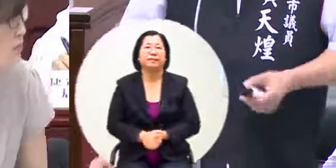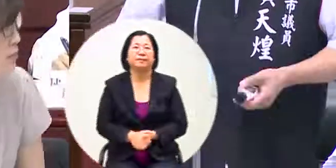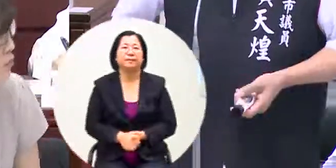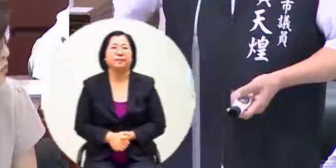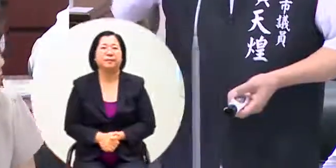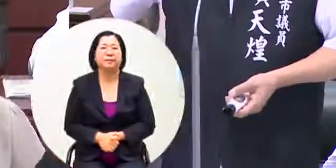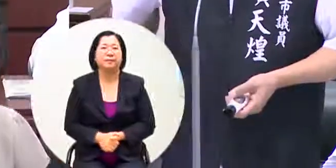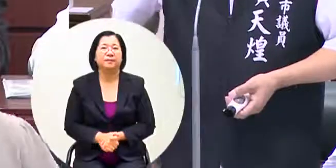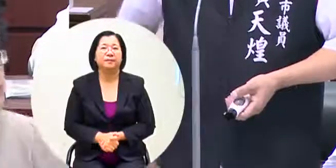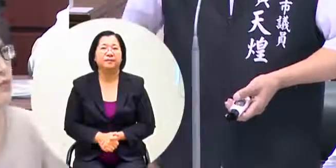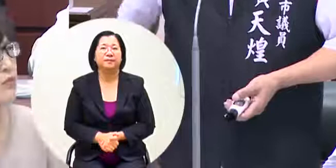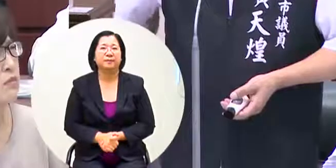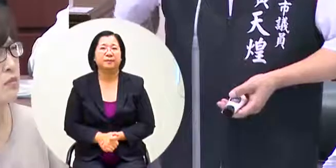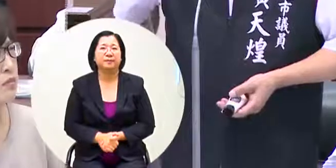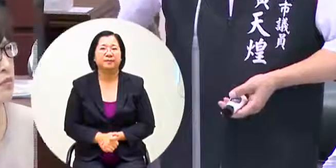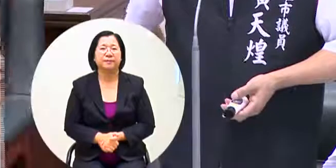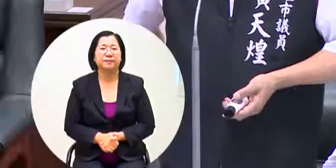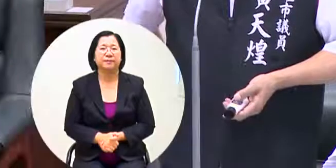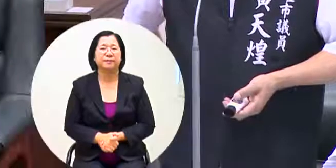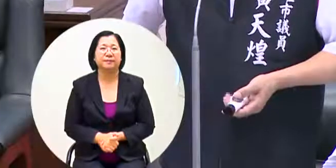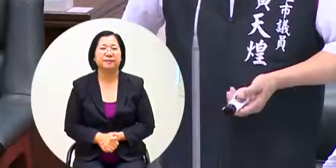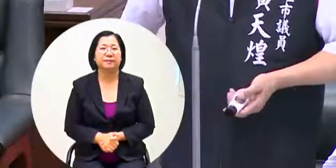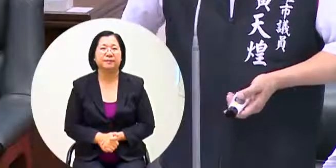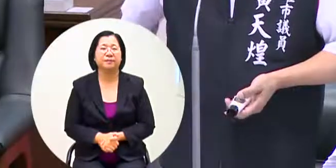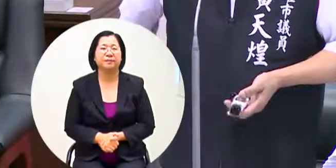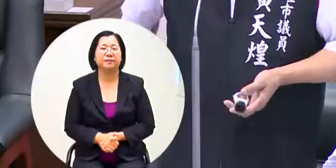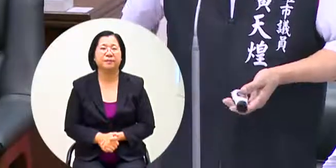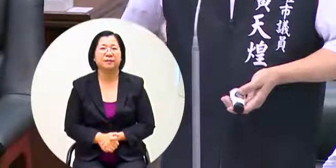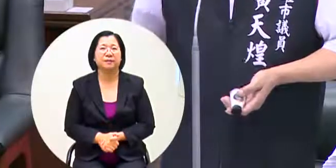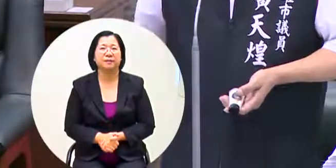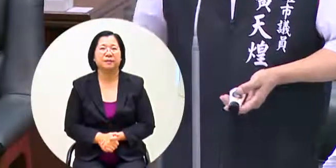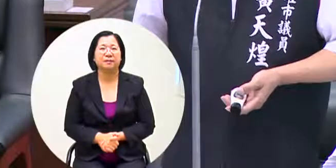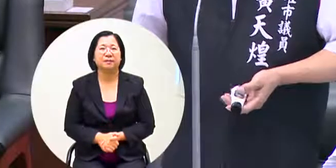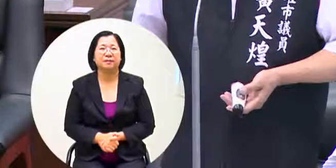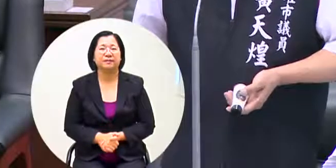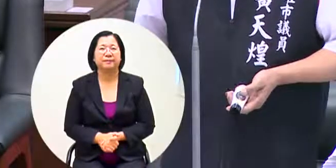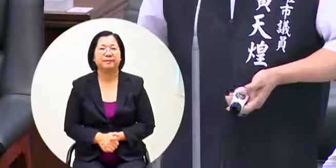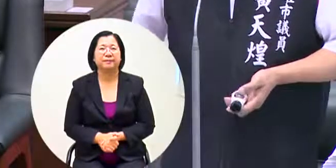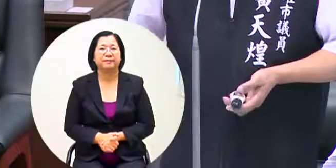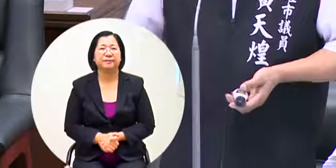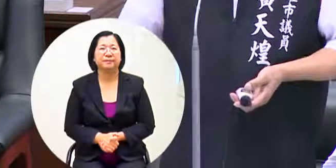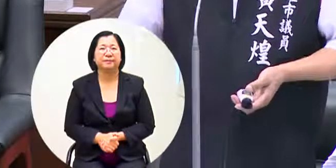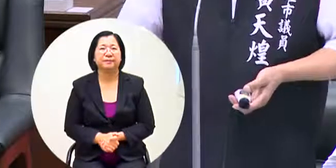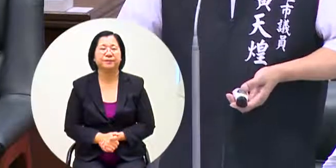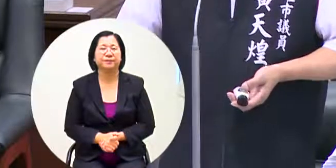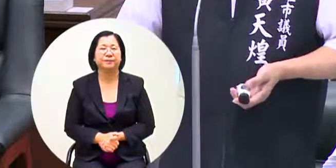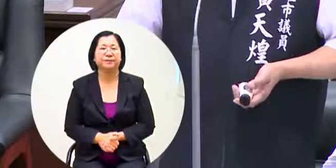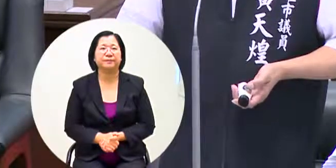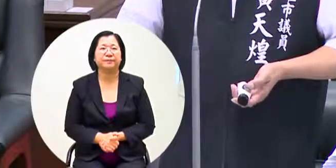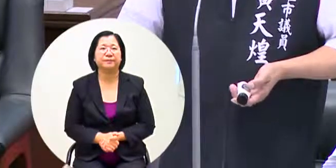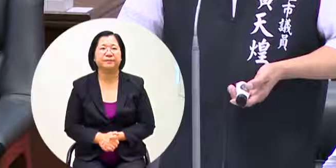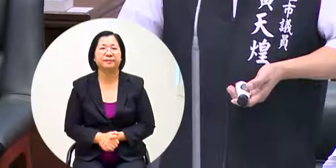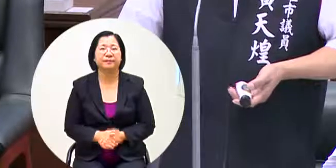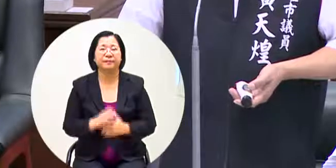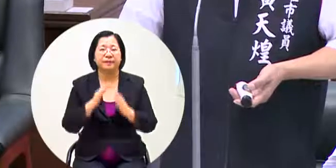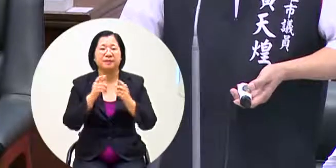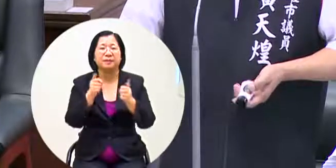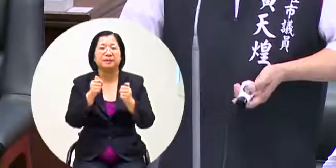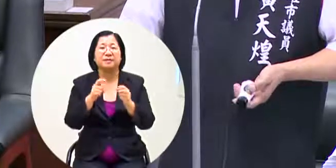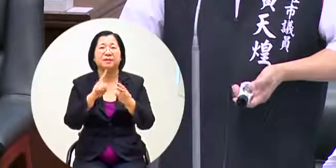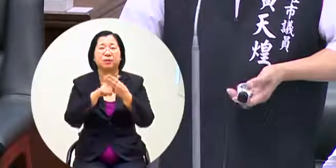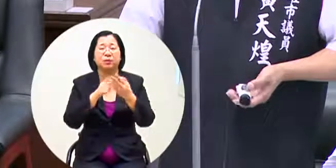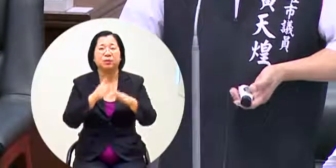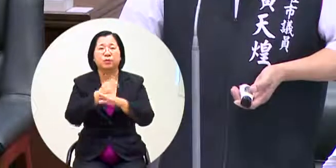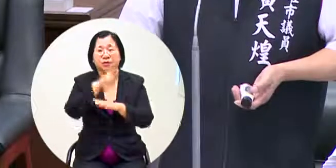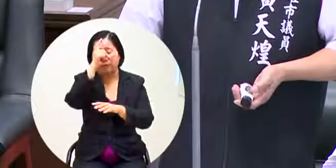那我们都发是李局长、哦、好，那李局长先回答好了。好， 谢谢主席，谢谢黄议员，再甲议员报告。其实